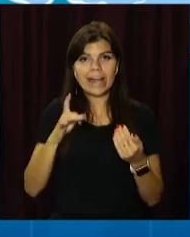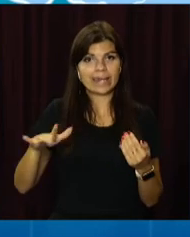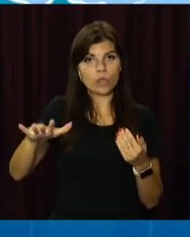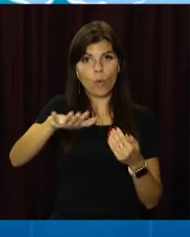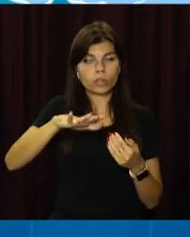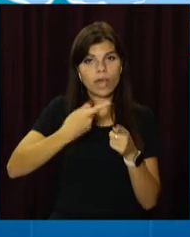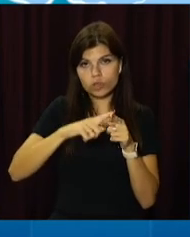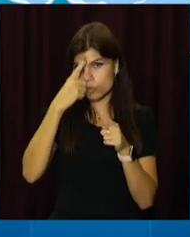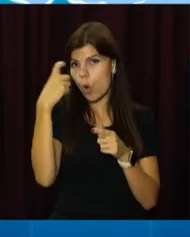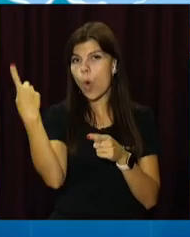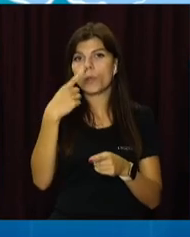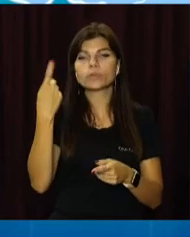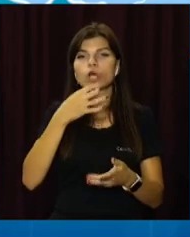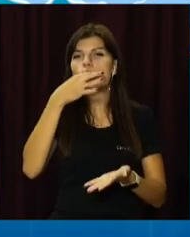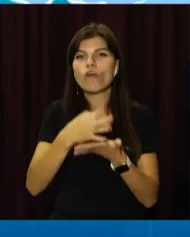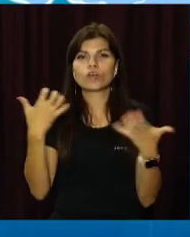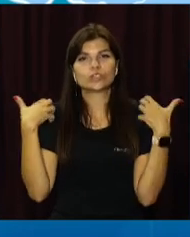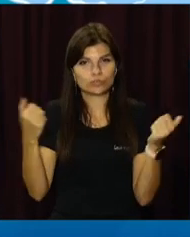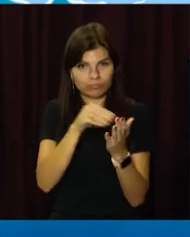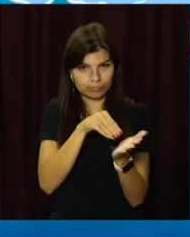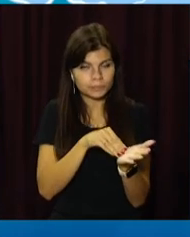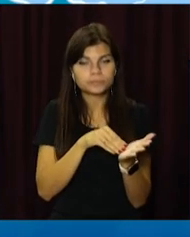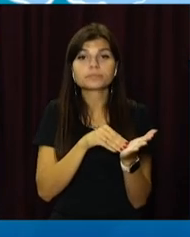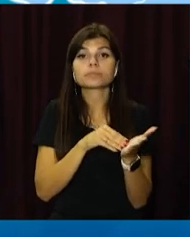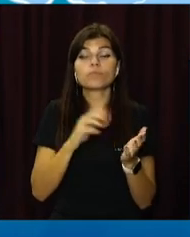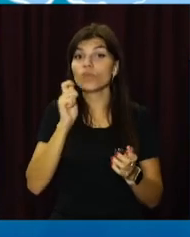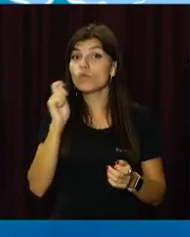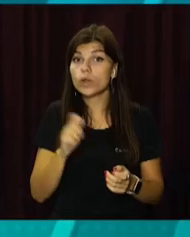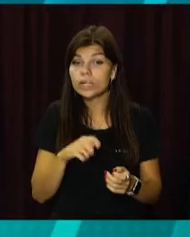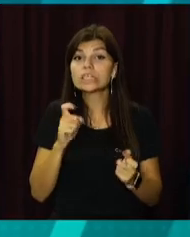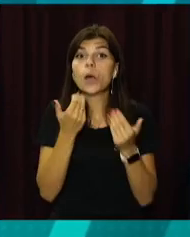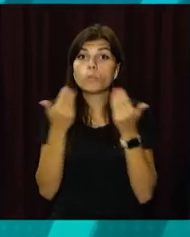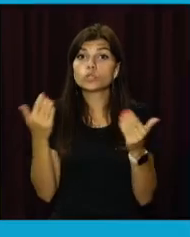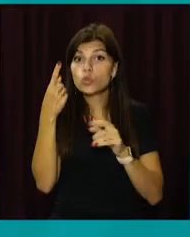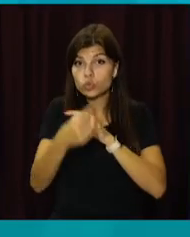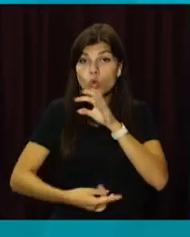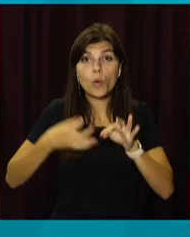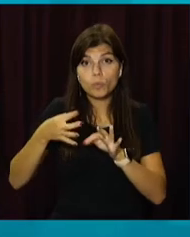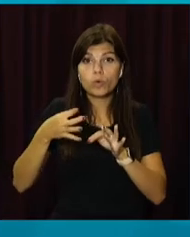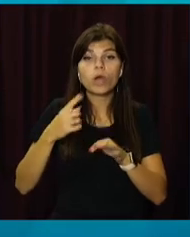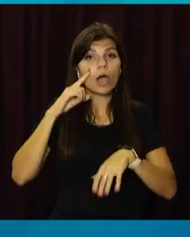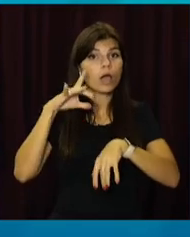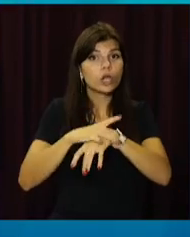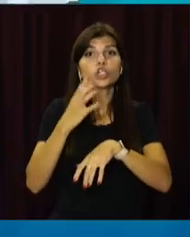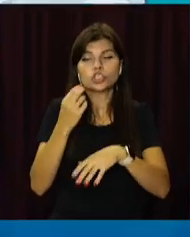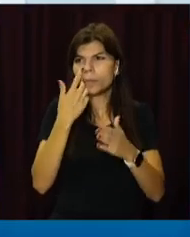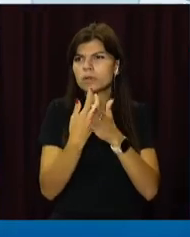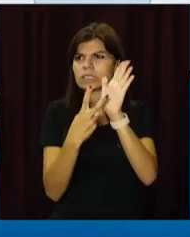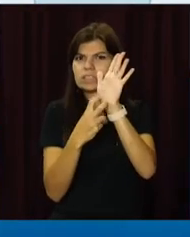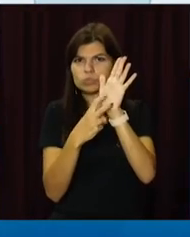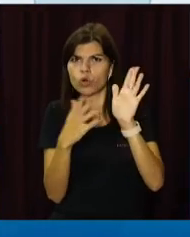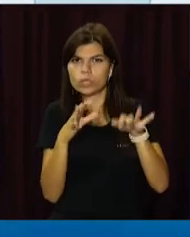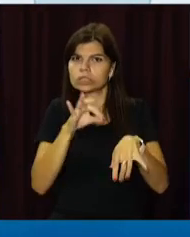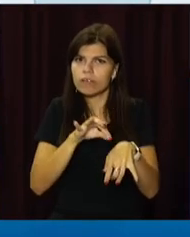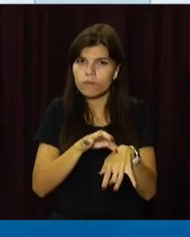регіону, повідомляють в обласному департаменті охорони здоров'я. В Україні за останню добу зафіксували ще понад 700